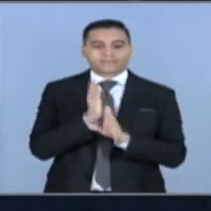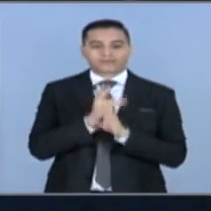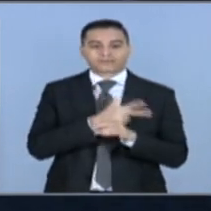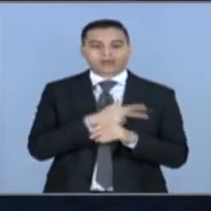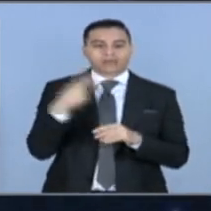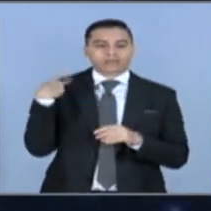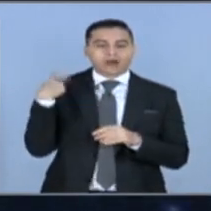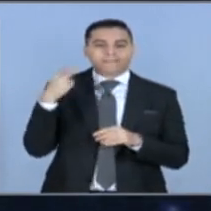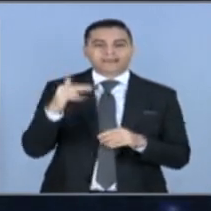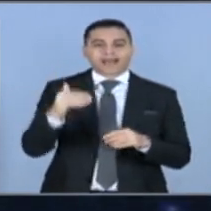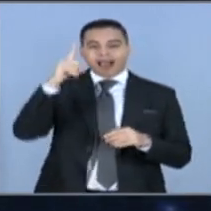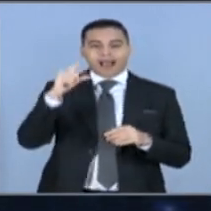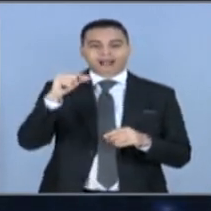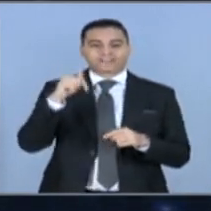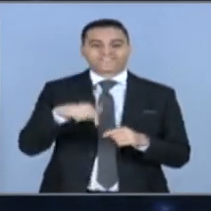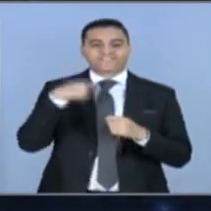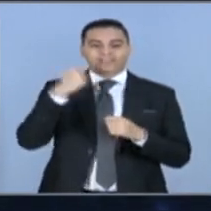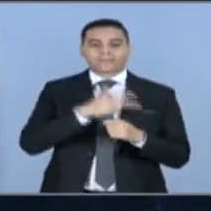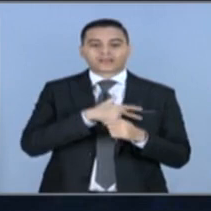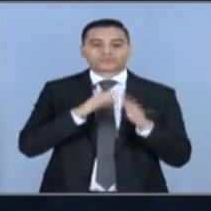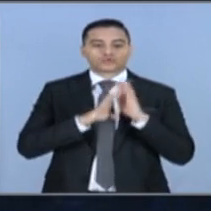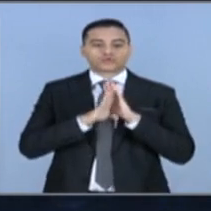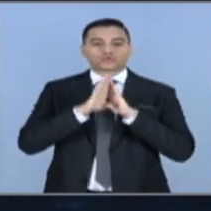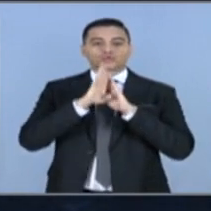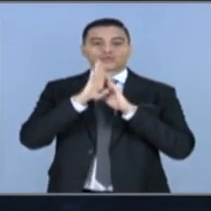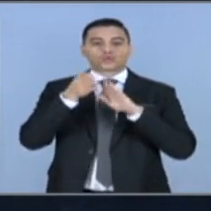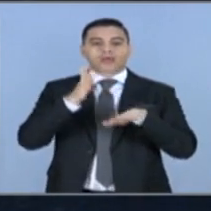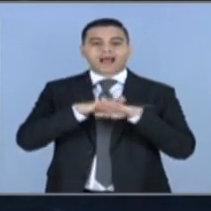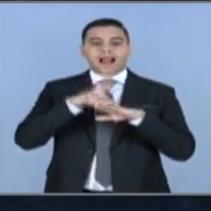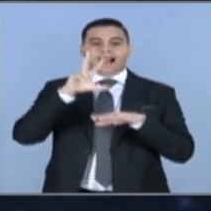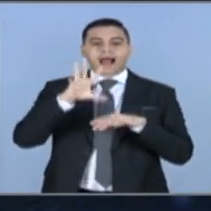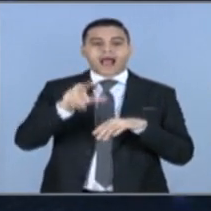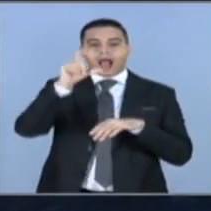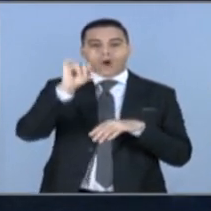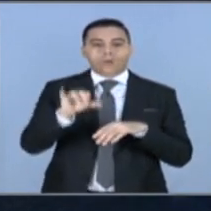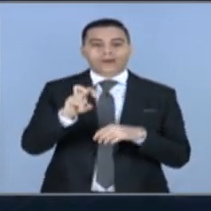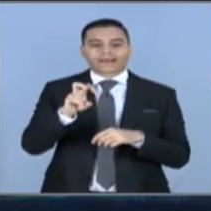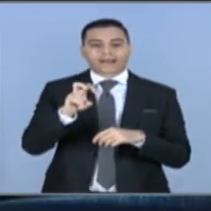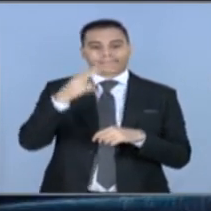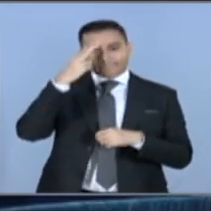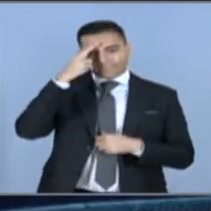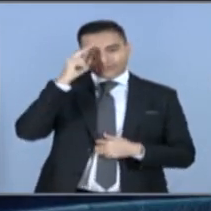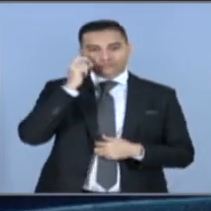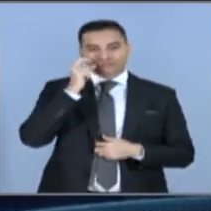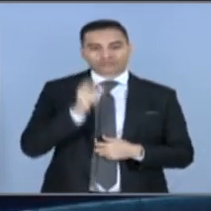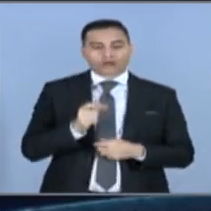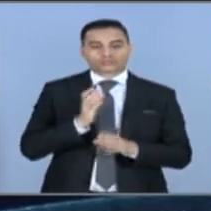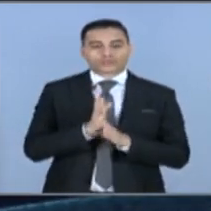فنان راحل قام بدور الضابط خالد في فيلم الصعود إلى الهاوية، فمن هو؟